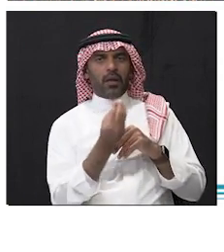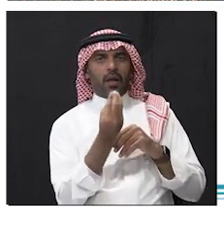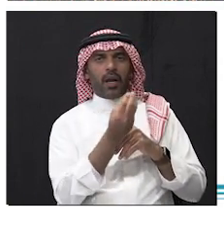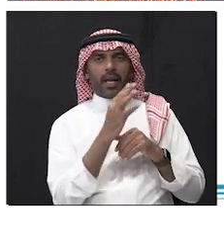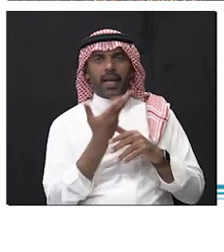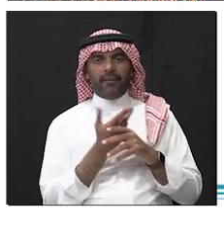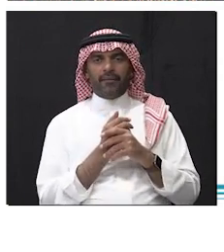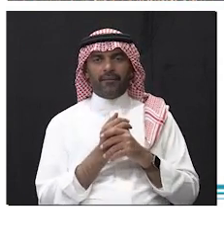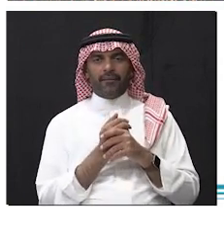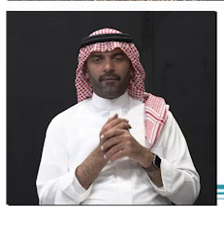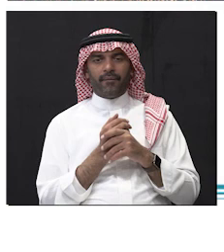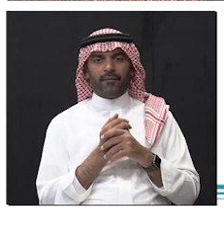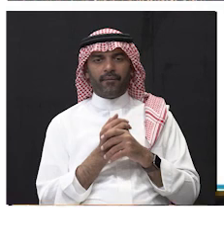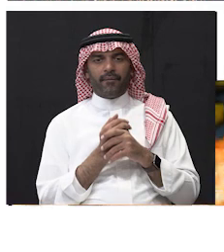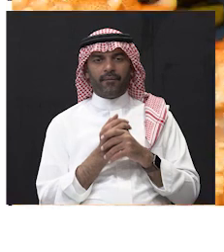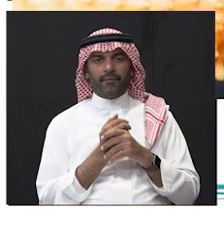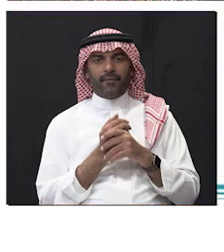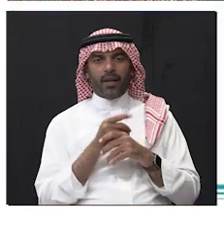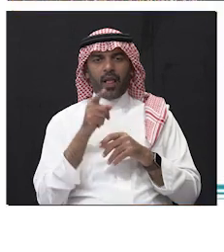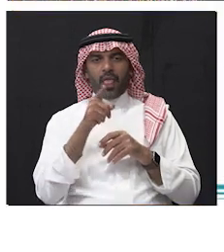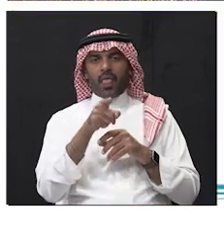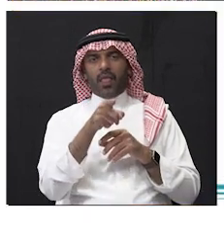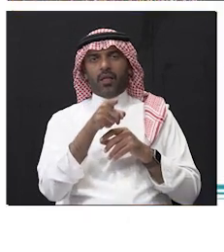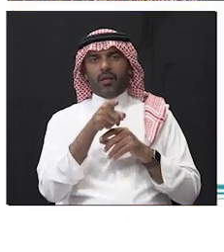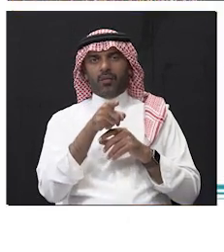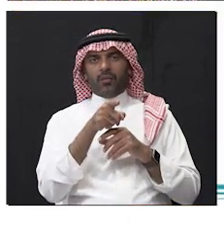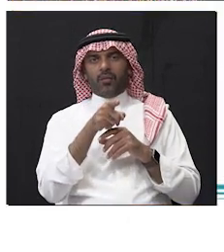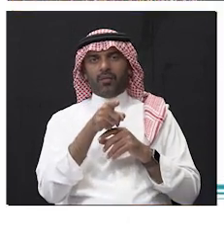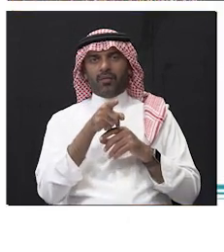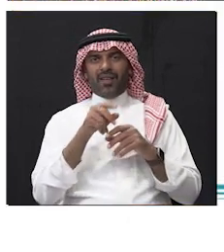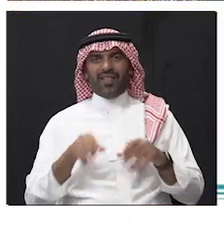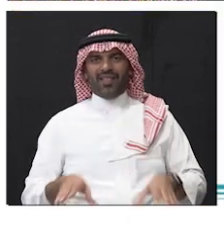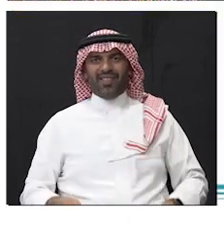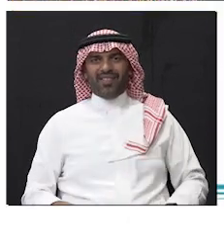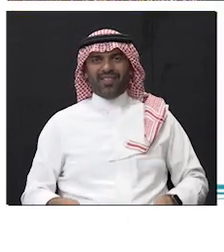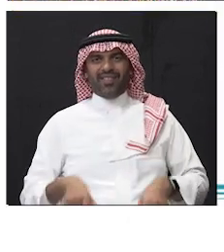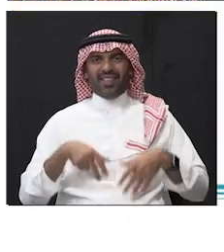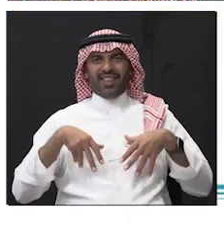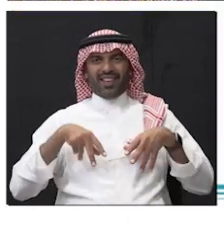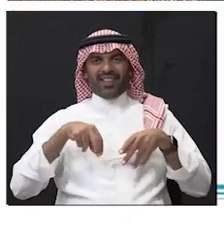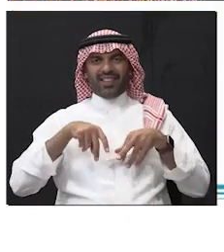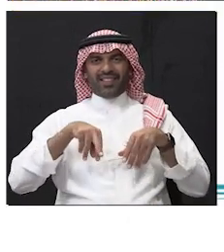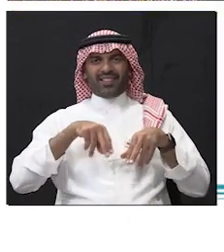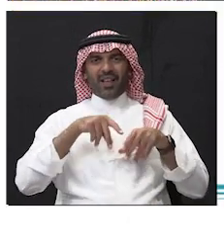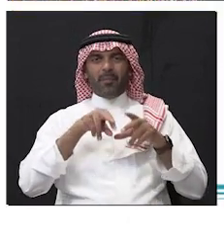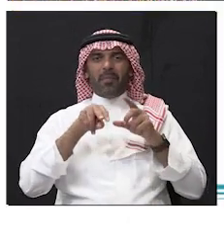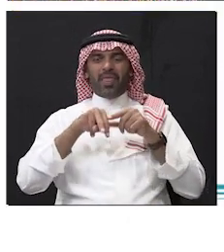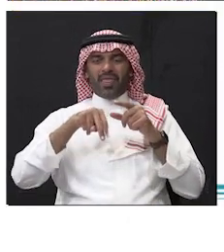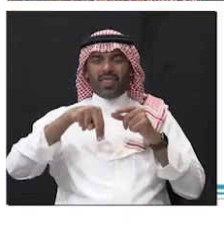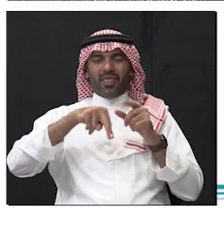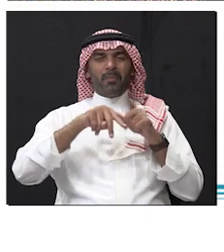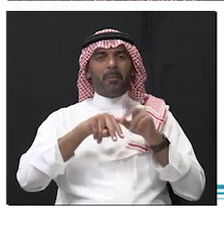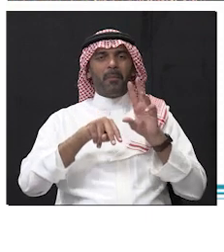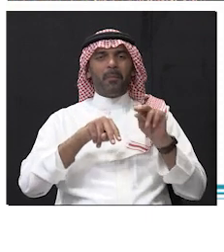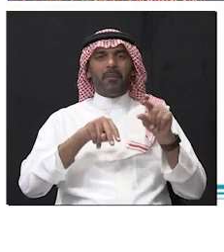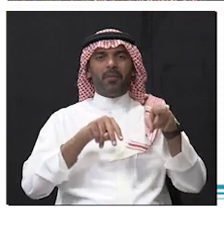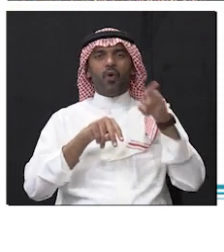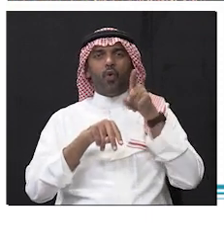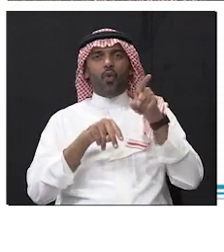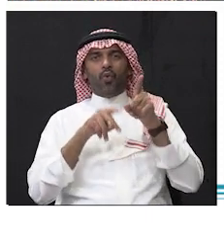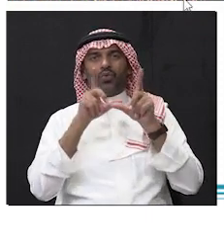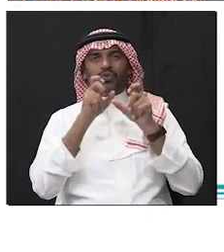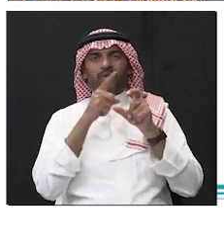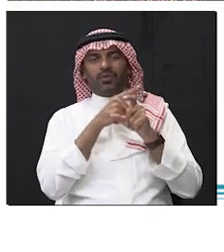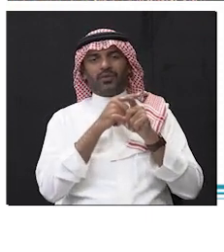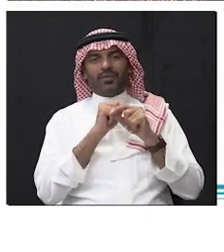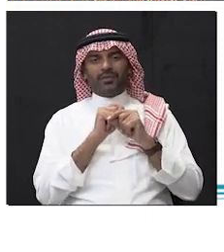طريق الأقدام الأنبوبية. لاحظ هنا واضحة الأقدام الأنبوبية، تتحرك عن